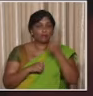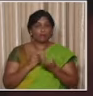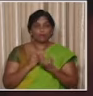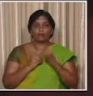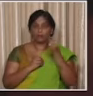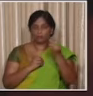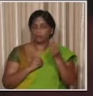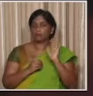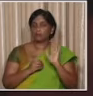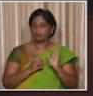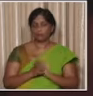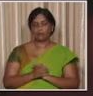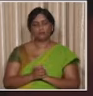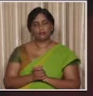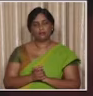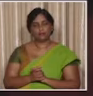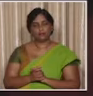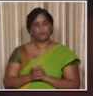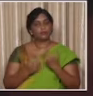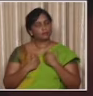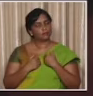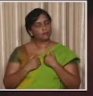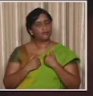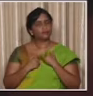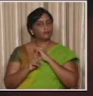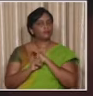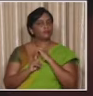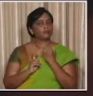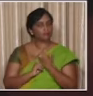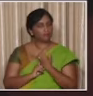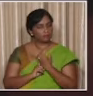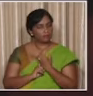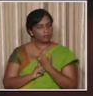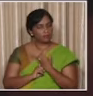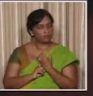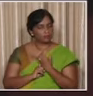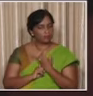ලබා දෙන්නට ඕනේ. අපේ සංස්කෘතික